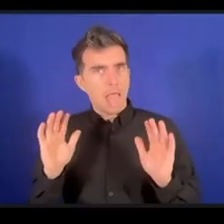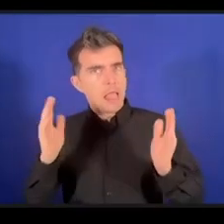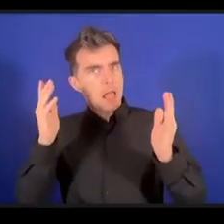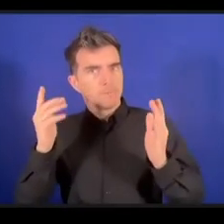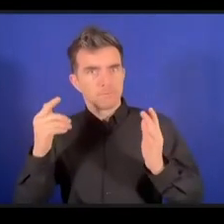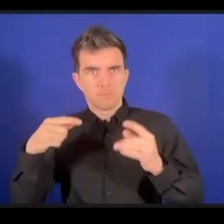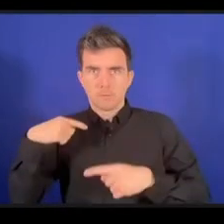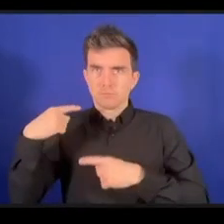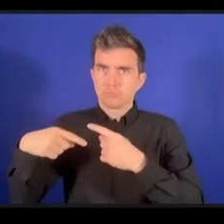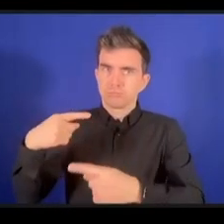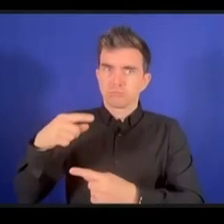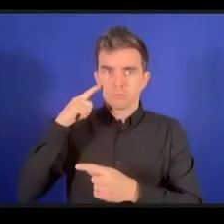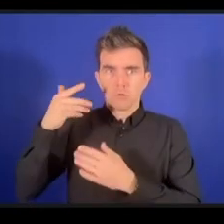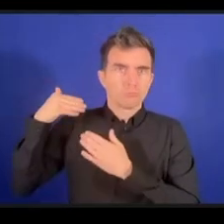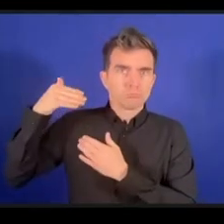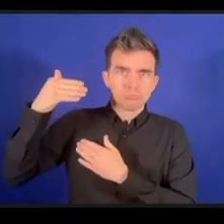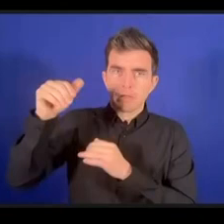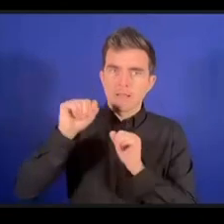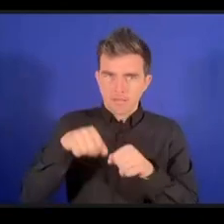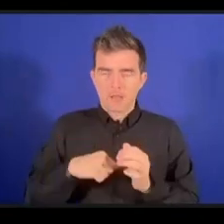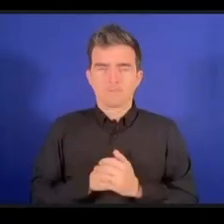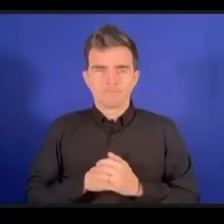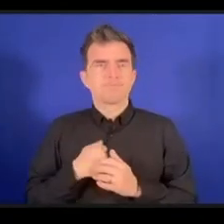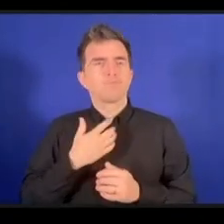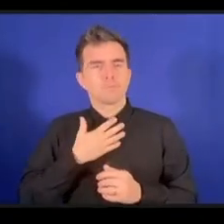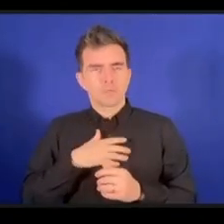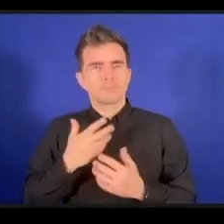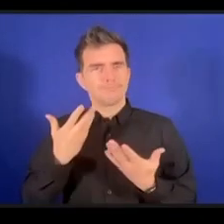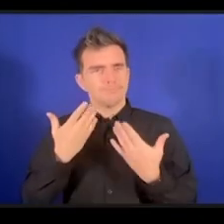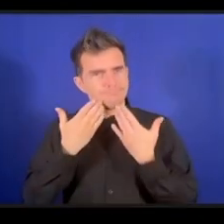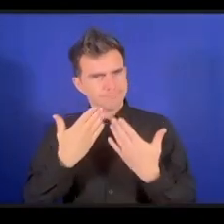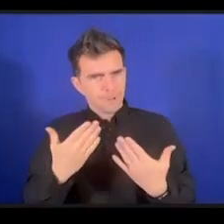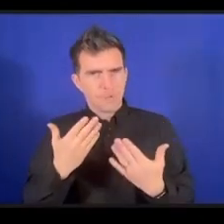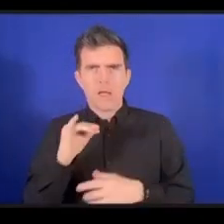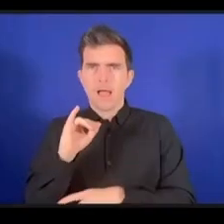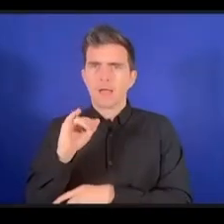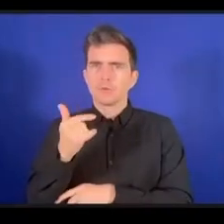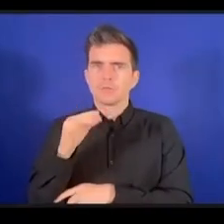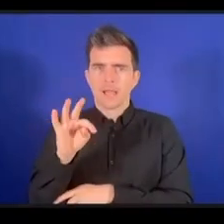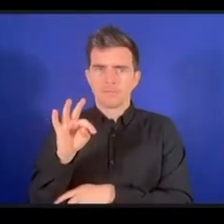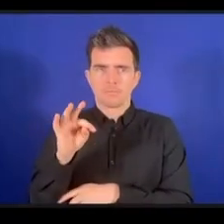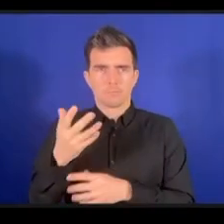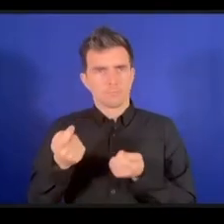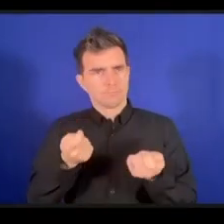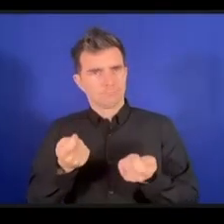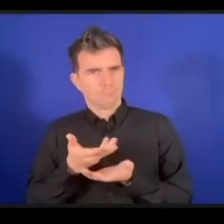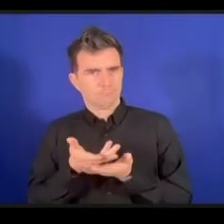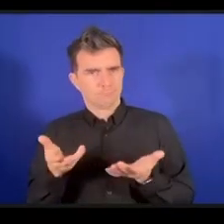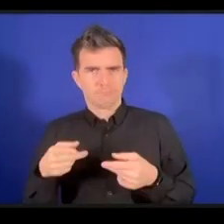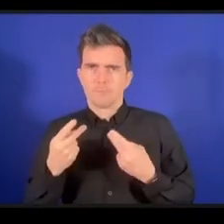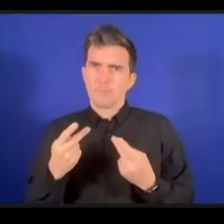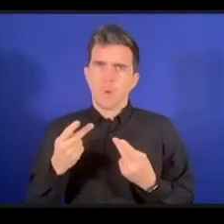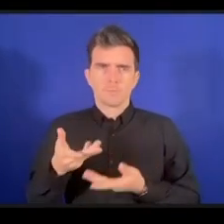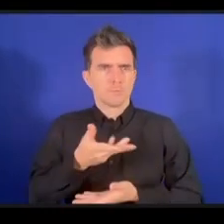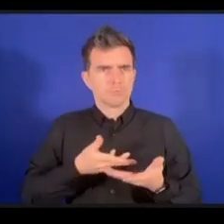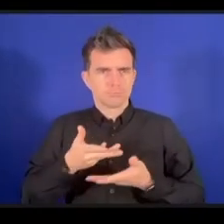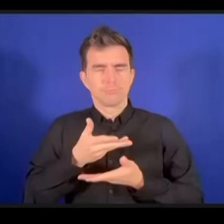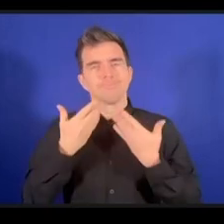星球。我再次感谢给我能够在如此重要的 IGF 的论坛上发言的机会，谢谢。